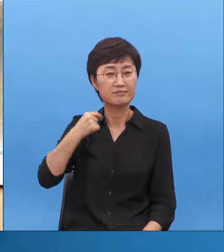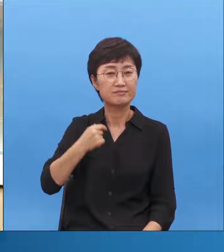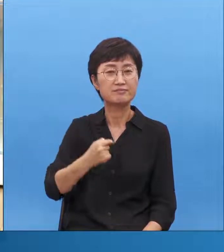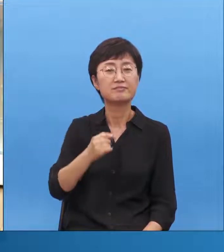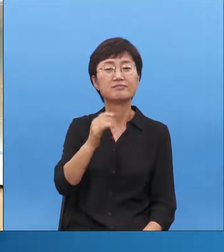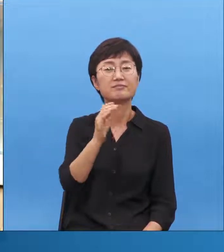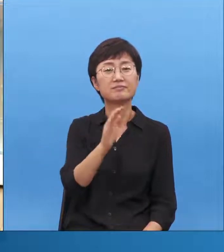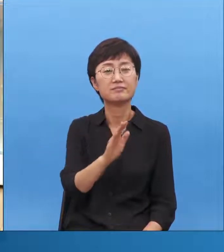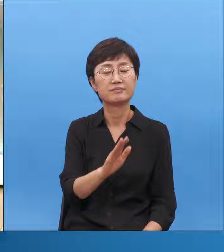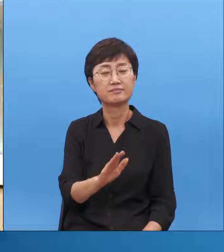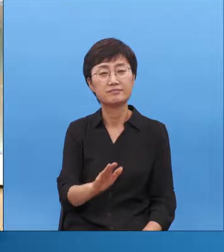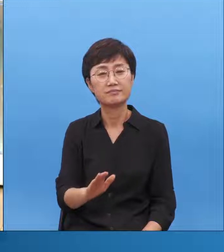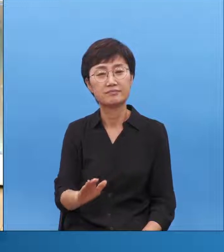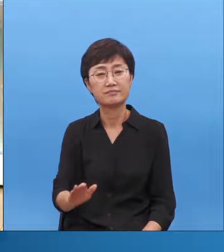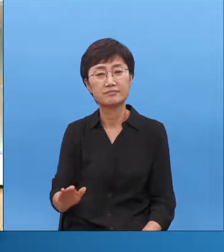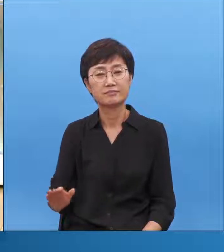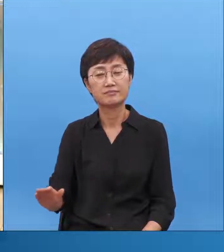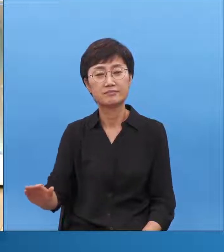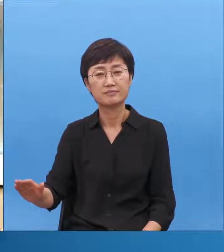하도다